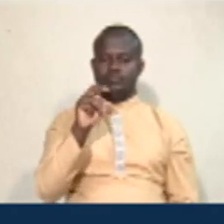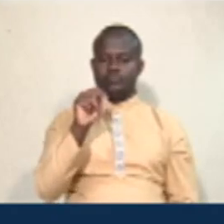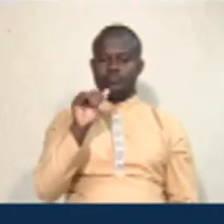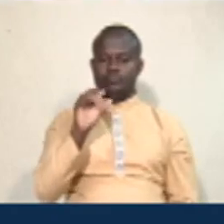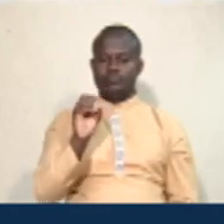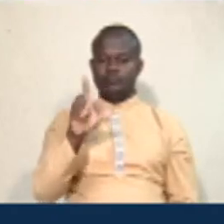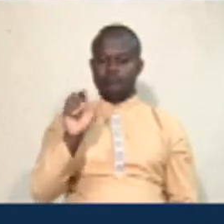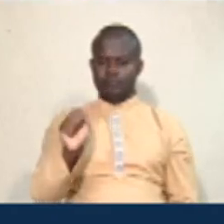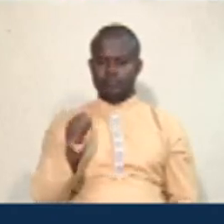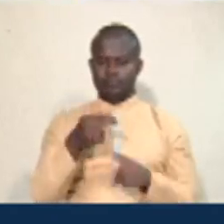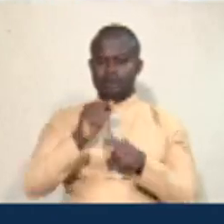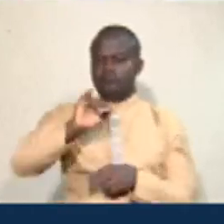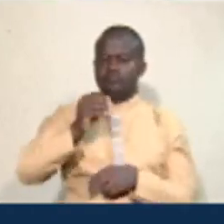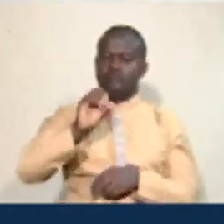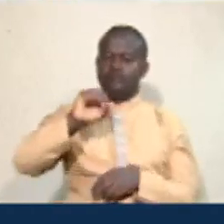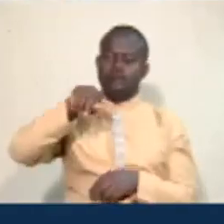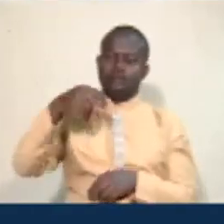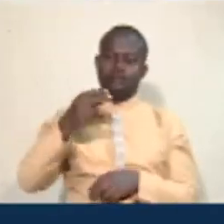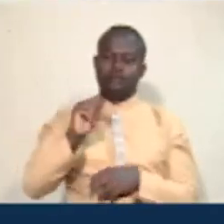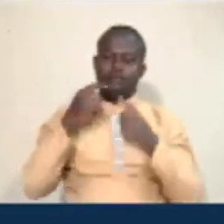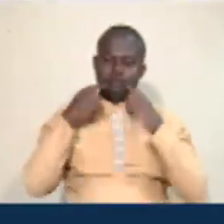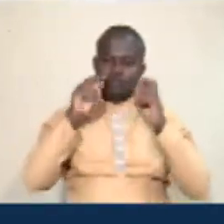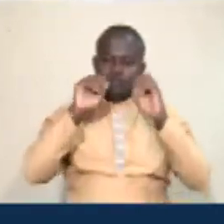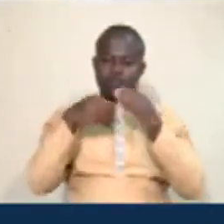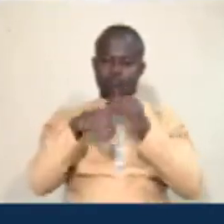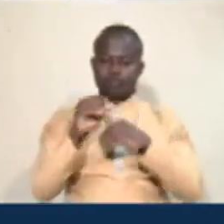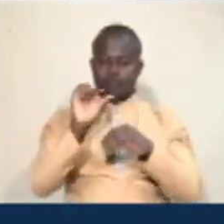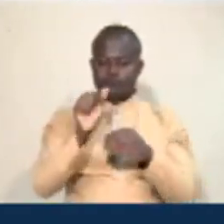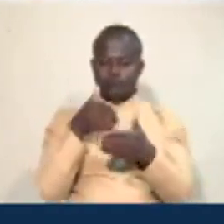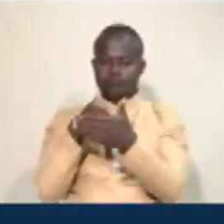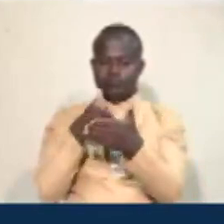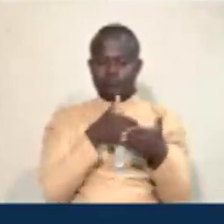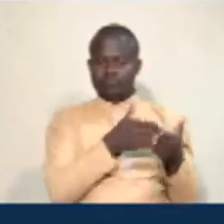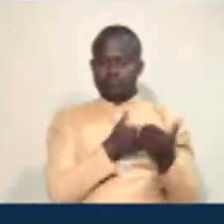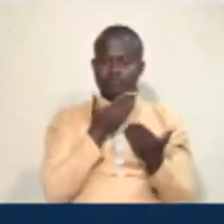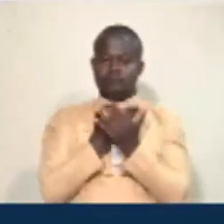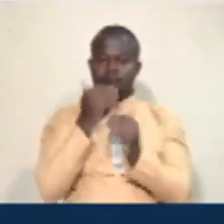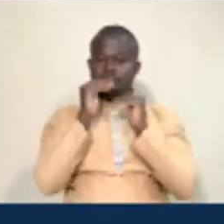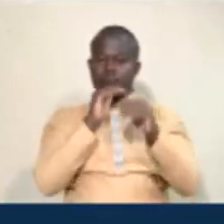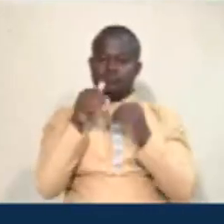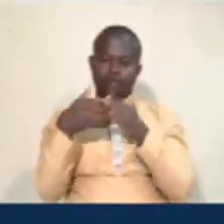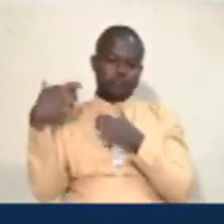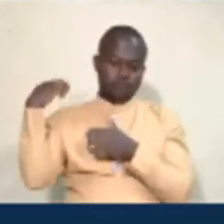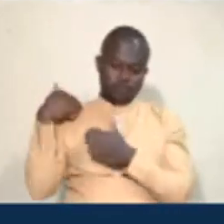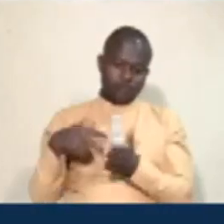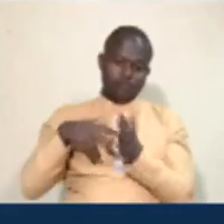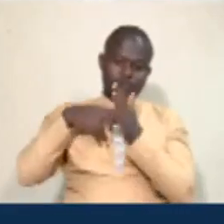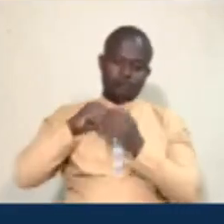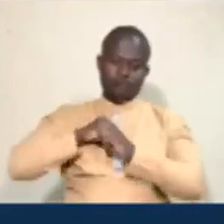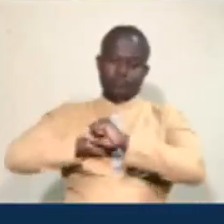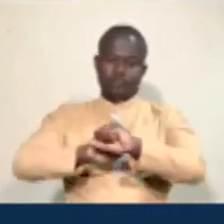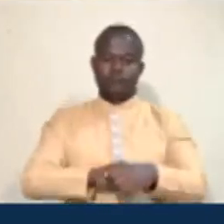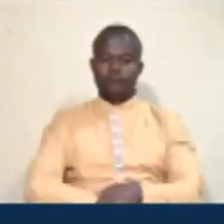Kongo, Josephine Mugoto, navuga ko abacuruzi bato bambukiranya imipaka bagifite imbogamizi, agasaba inzego zose bireba guhaguruka